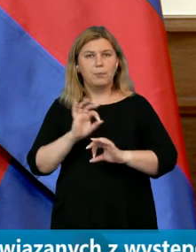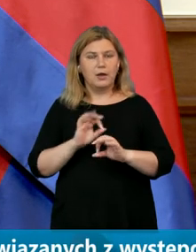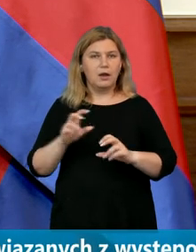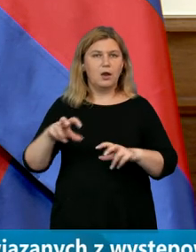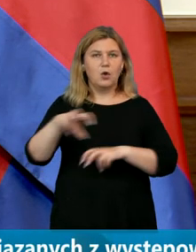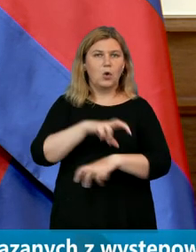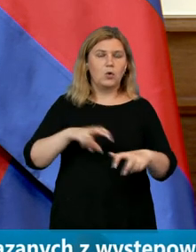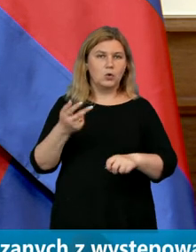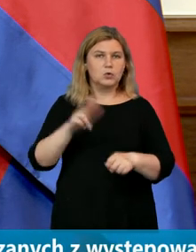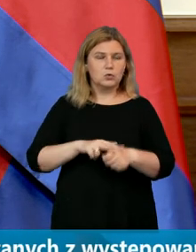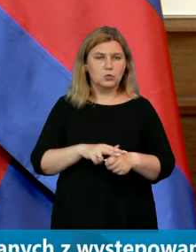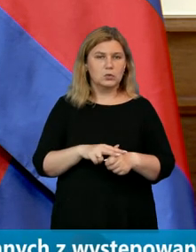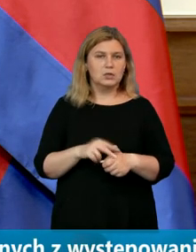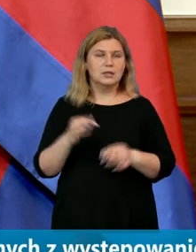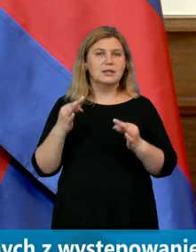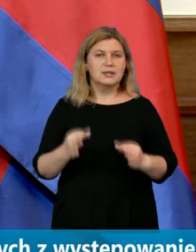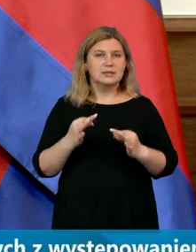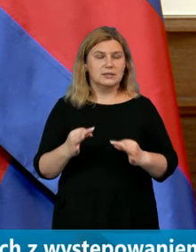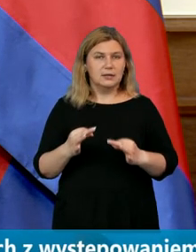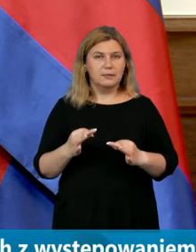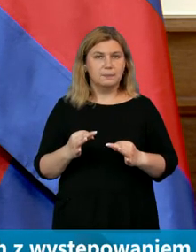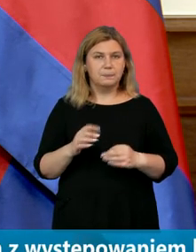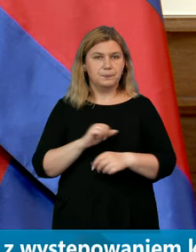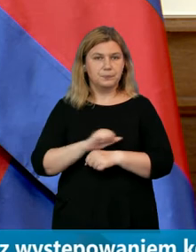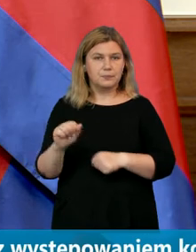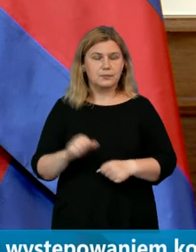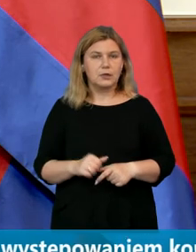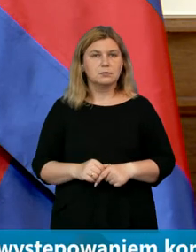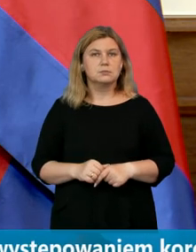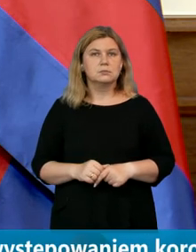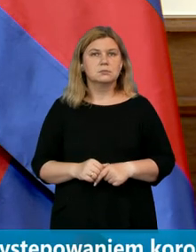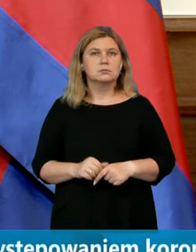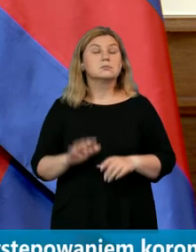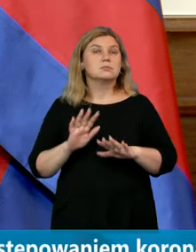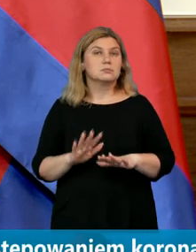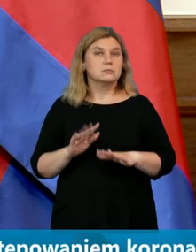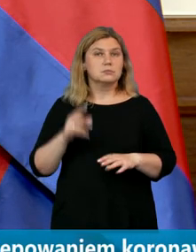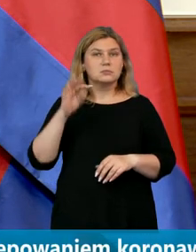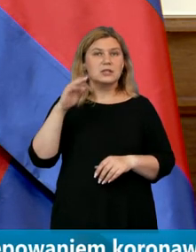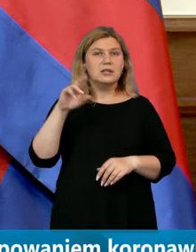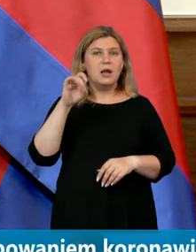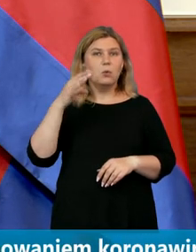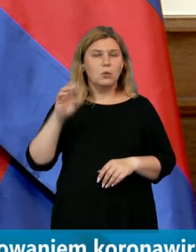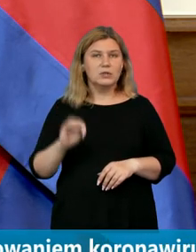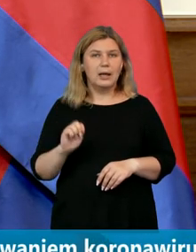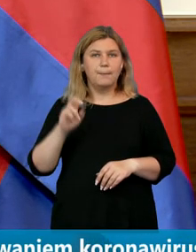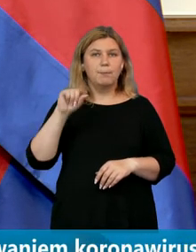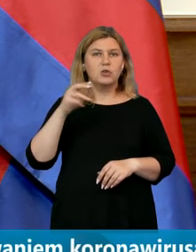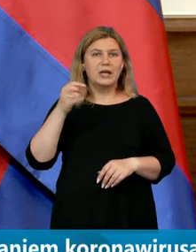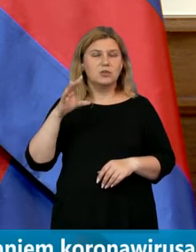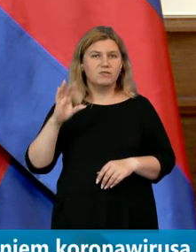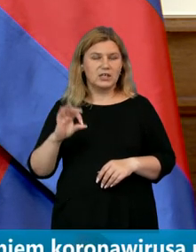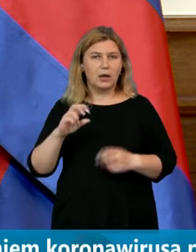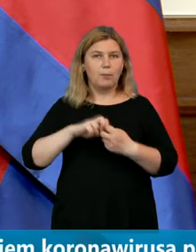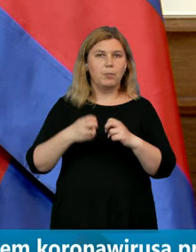się w tej chwili tam odbywa. Natomiast Trałguta Poniatowskiego, no to jest problem